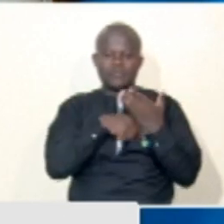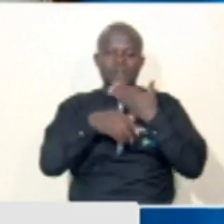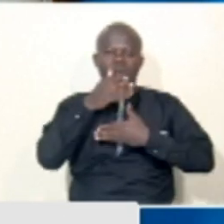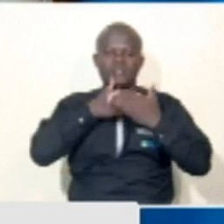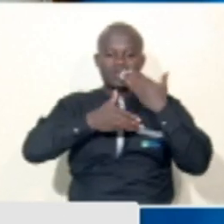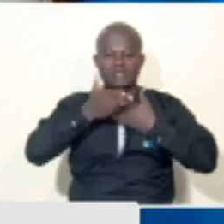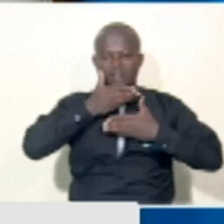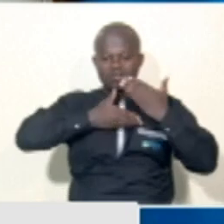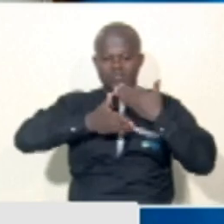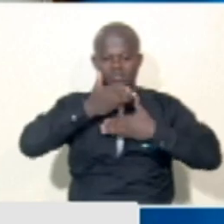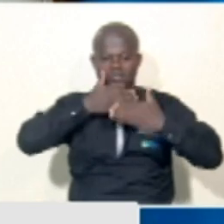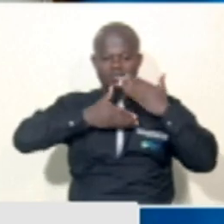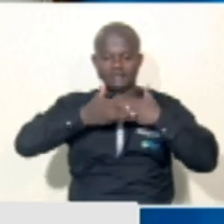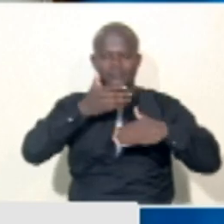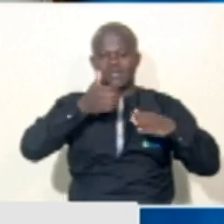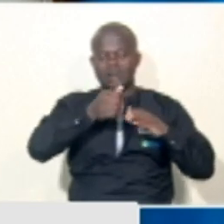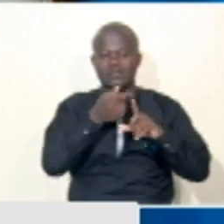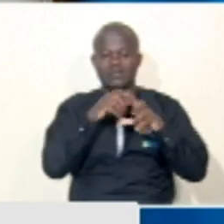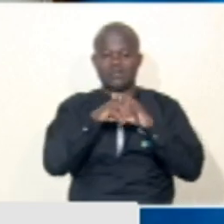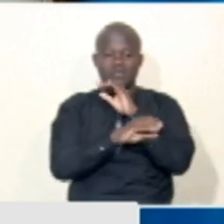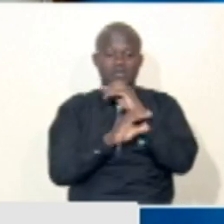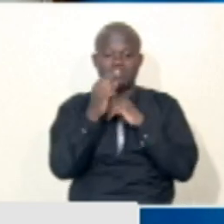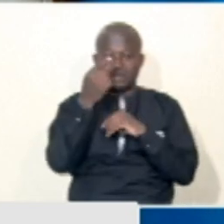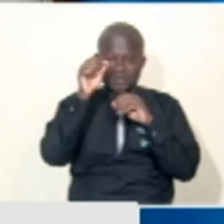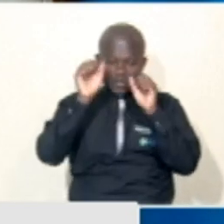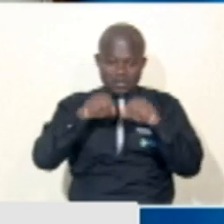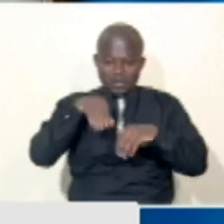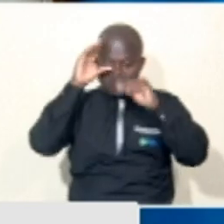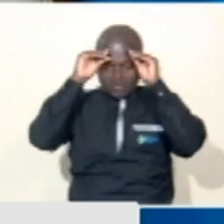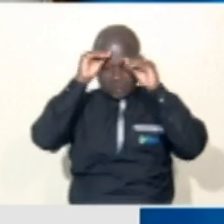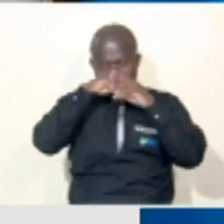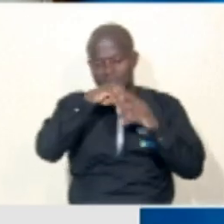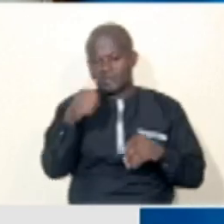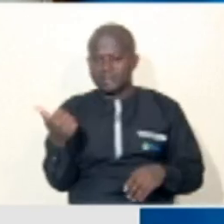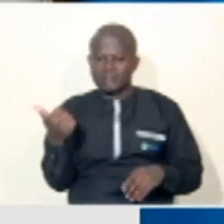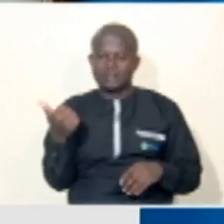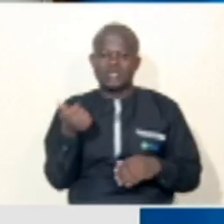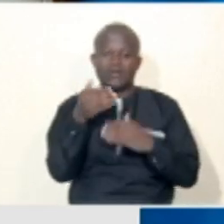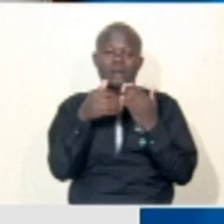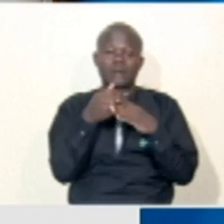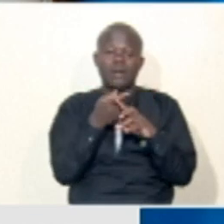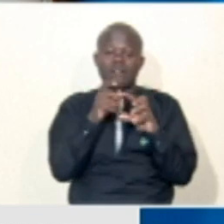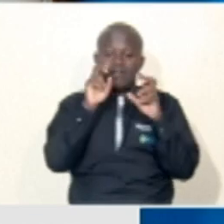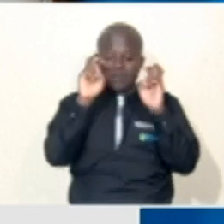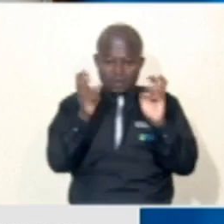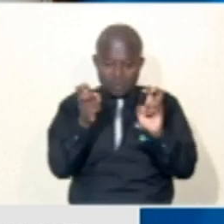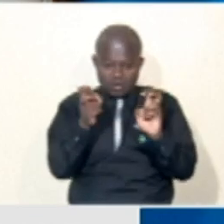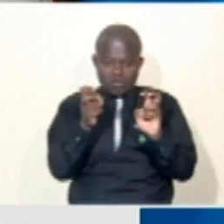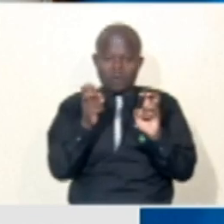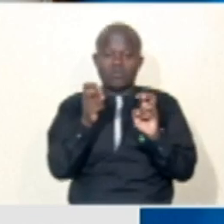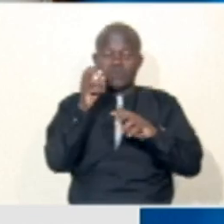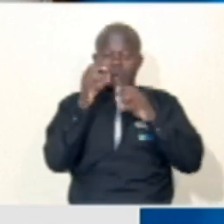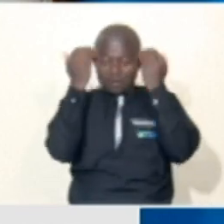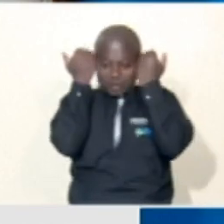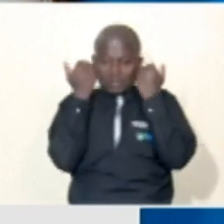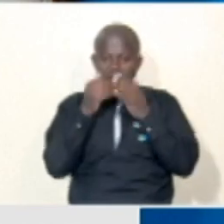turaziganiraho. Niho hava rero ko igihugu kimwe gishobora kwigira ku kindi. Niho hava ko ubutabera bw'u Rwanda, abacamanza